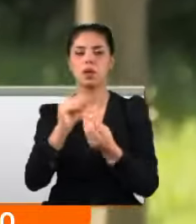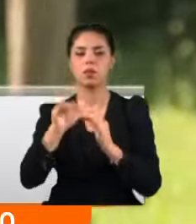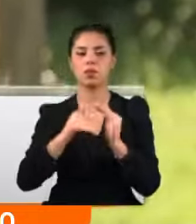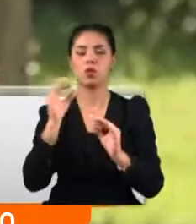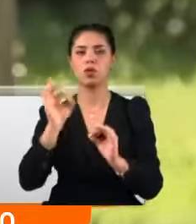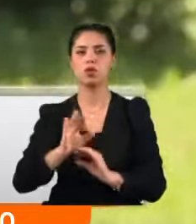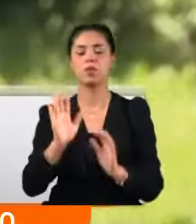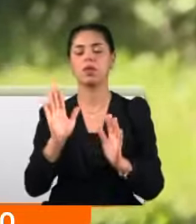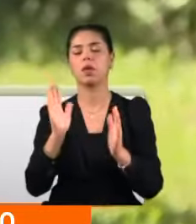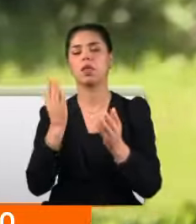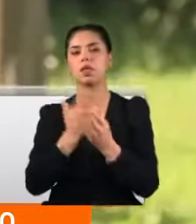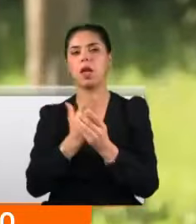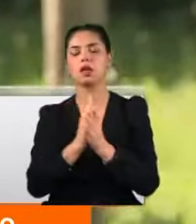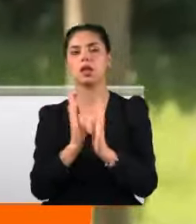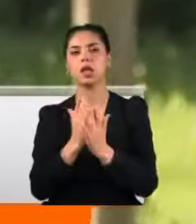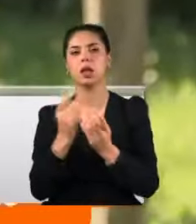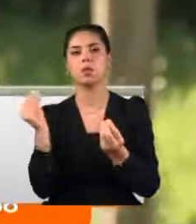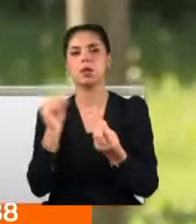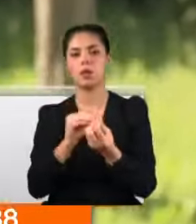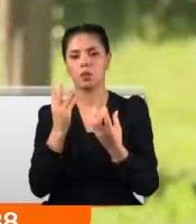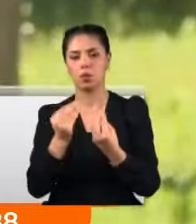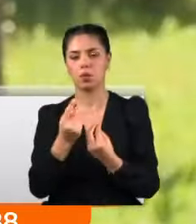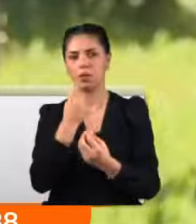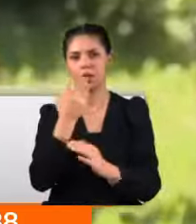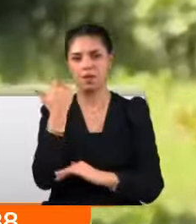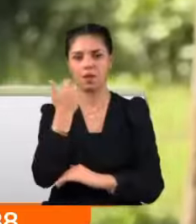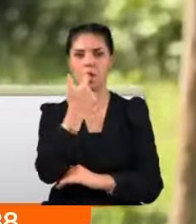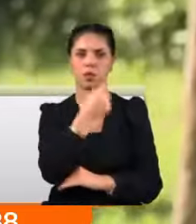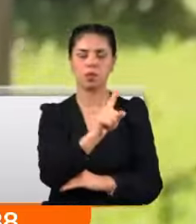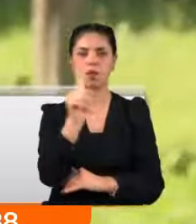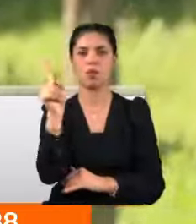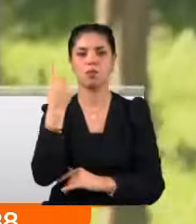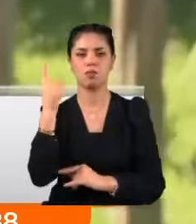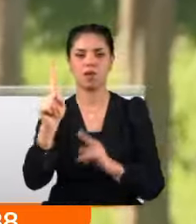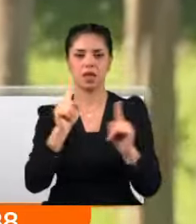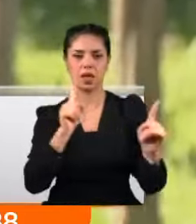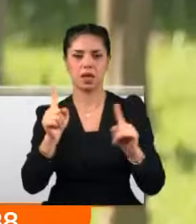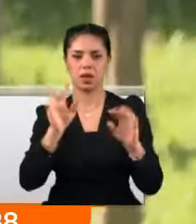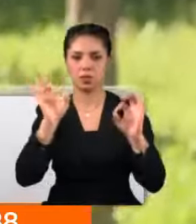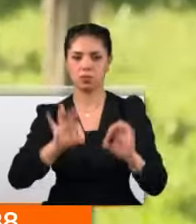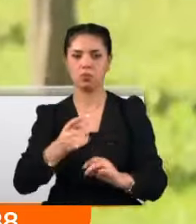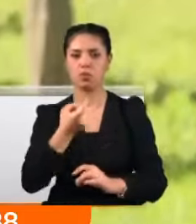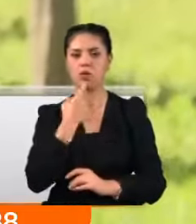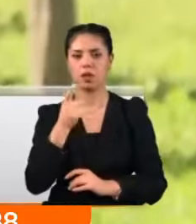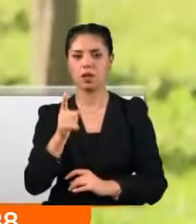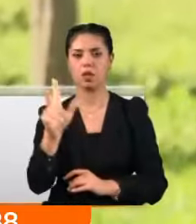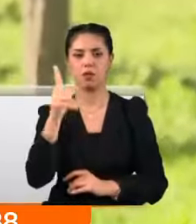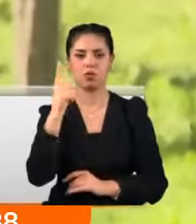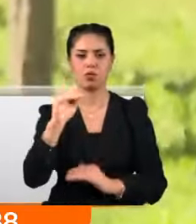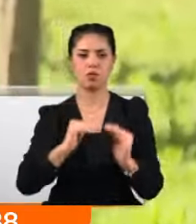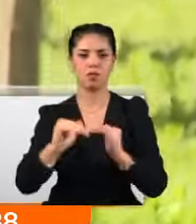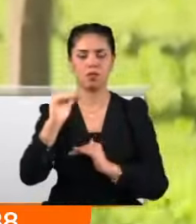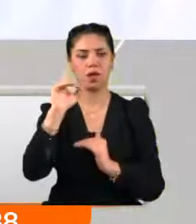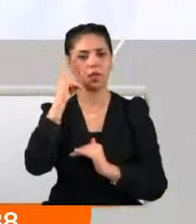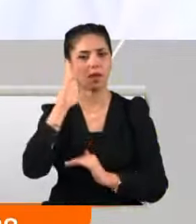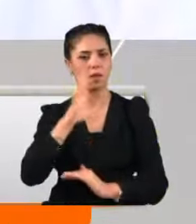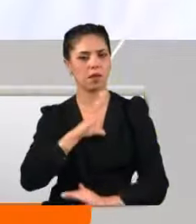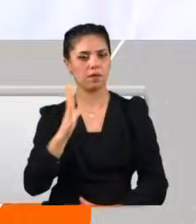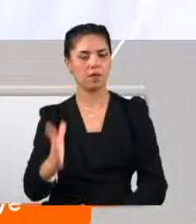geldi. Öyle ki geçen sene ders kitap setleri 6 bin ila 10 bin lira arasındayken bu yıl 30 bin lirayı geçeceği tahmin